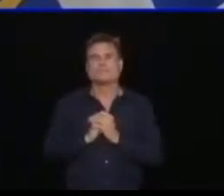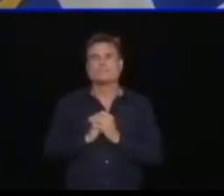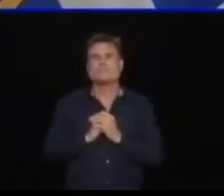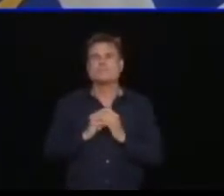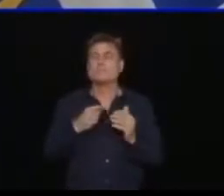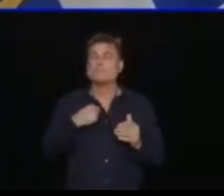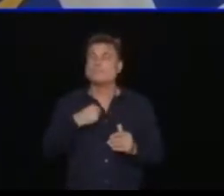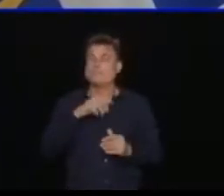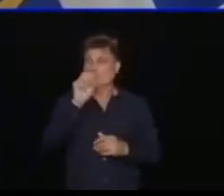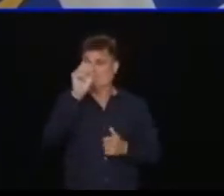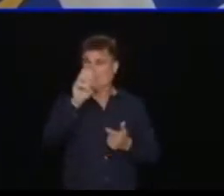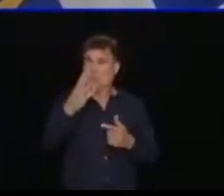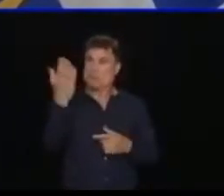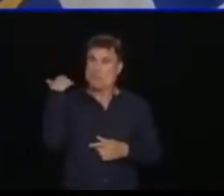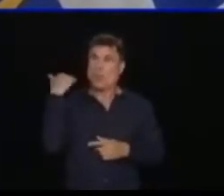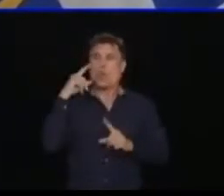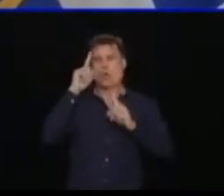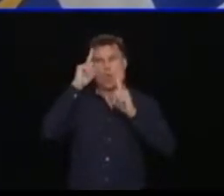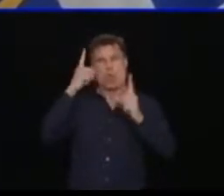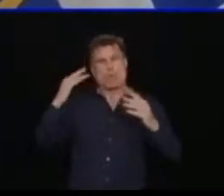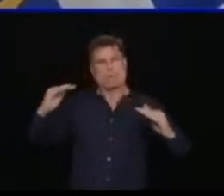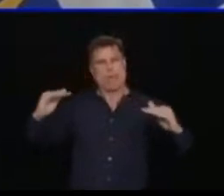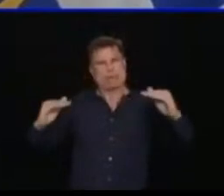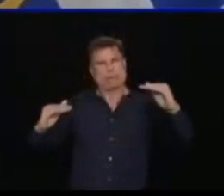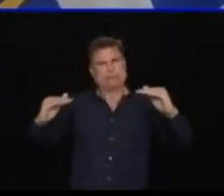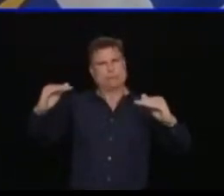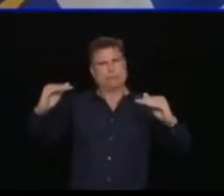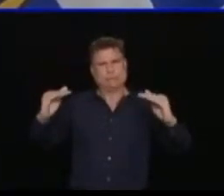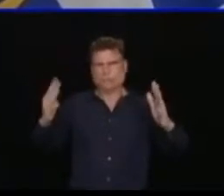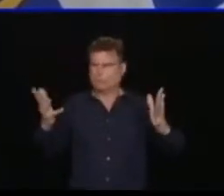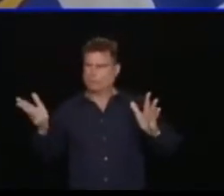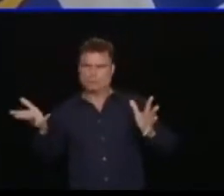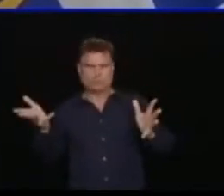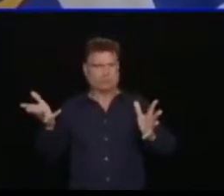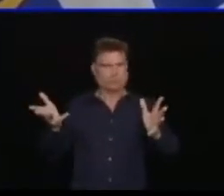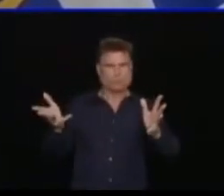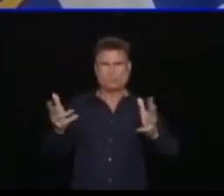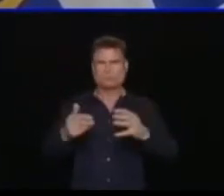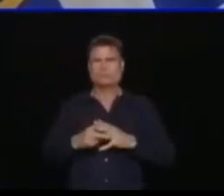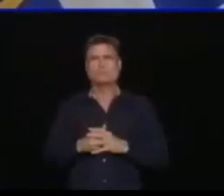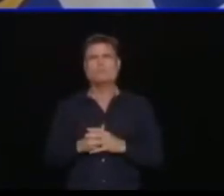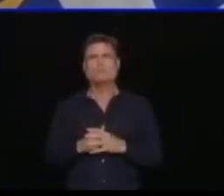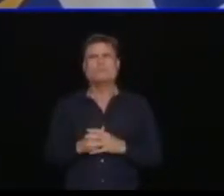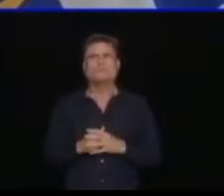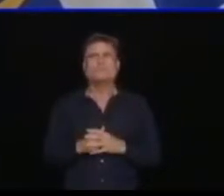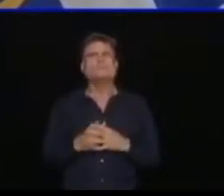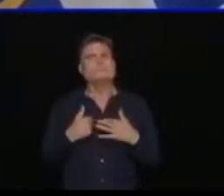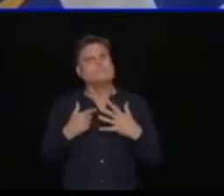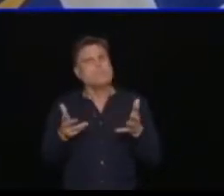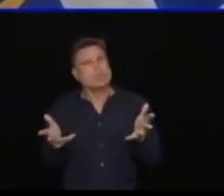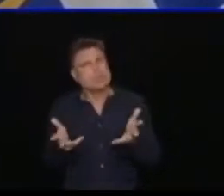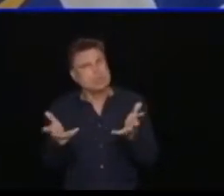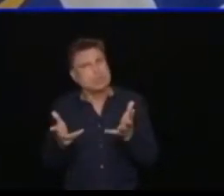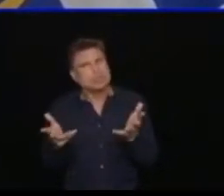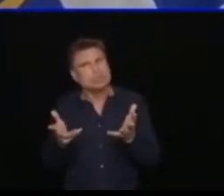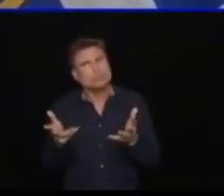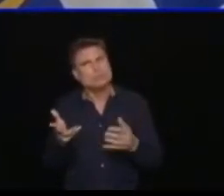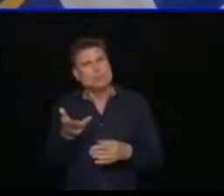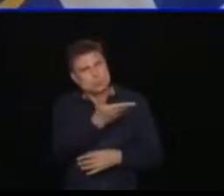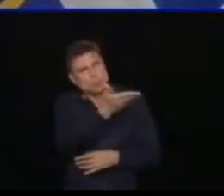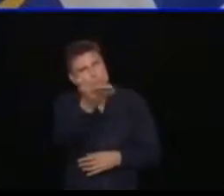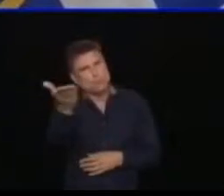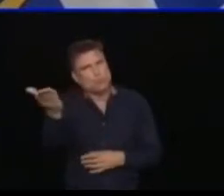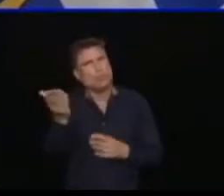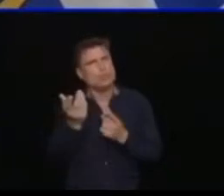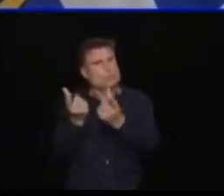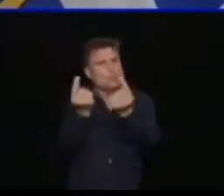望 impacts 这 with the 个 measures that we have 保持如何 to 保持 increase 平衡 people's safety. 这个措施也要平衡的 And 措施 yes, we 又 do 要他 have 们 COVID 安全 safety